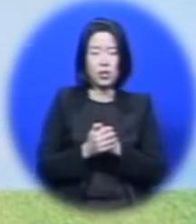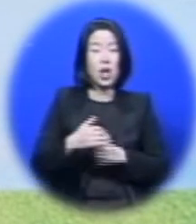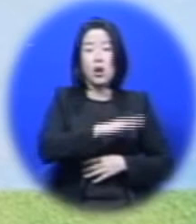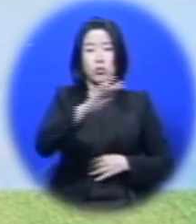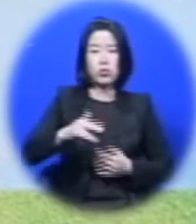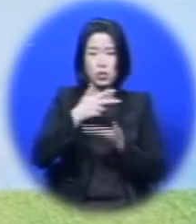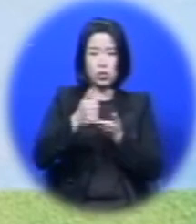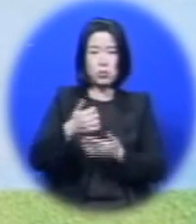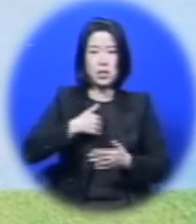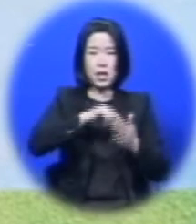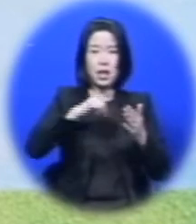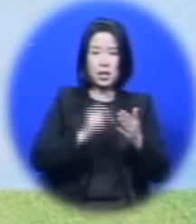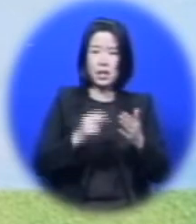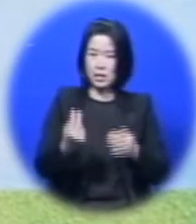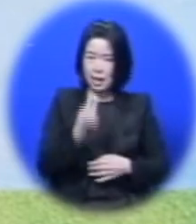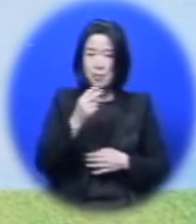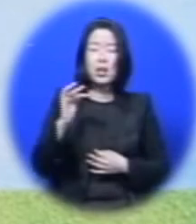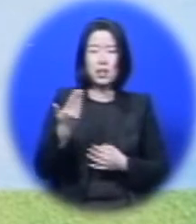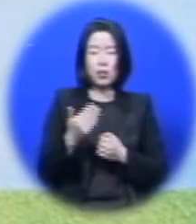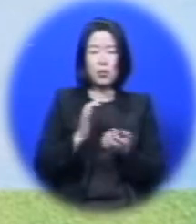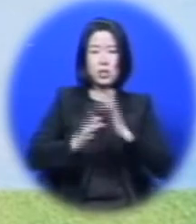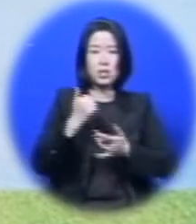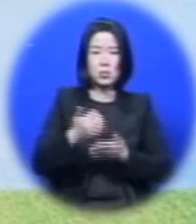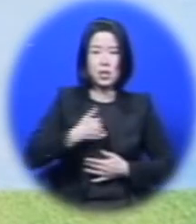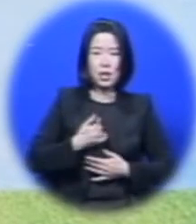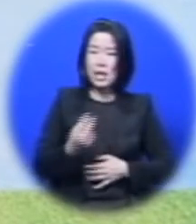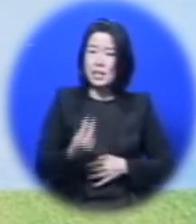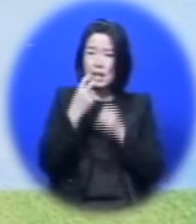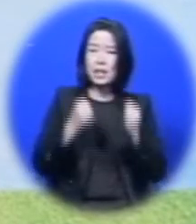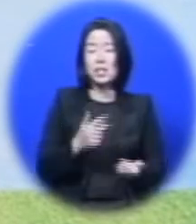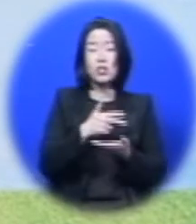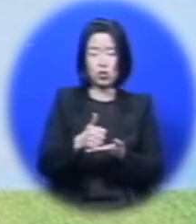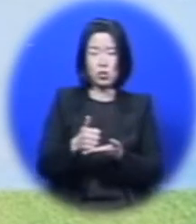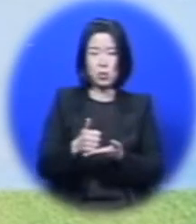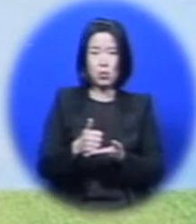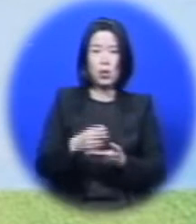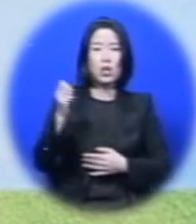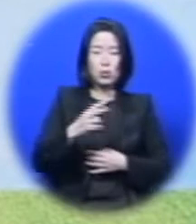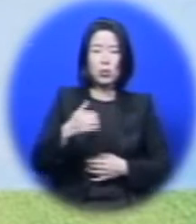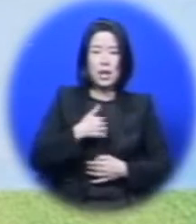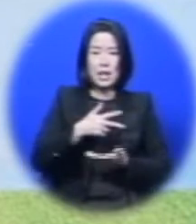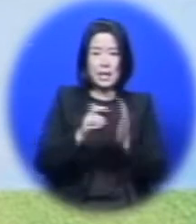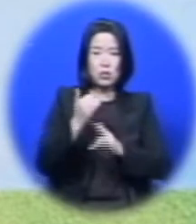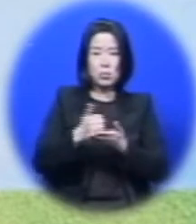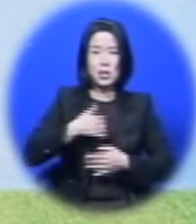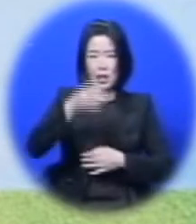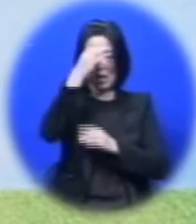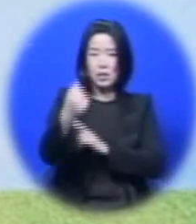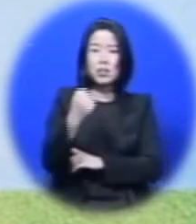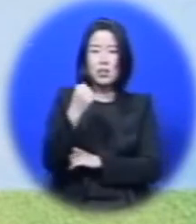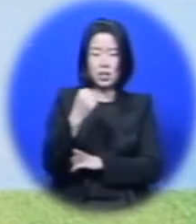우리 주님이 내 안에 생명이 되시고 예수님이 내게 살아계신 주님이시고 예수님이 내게 능력이 되시니까 그렇게 하는